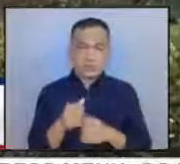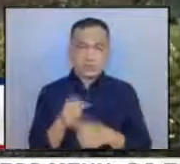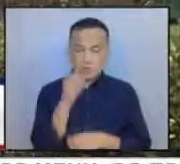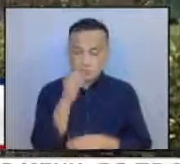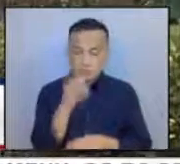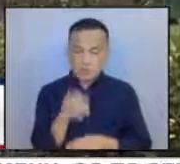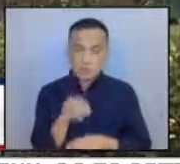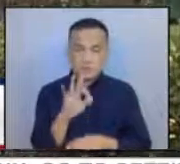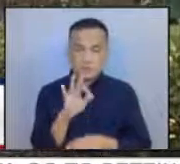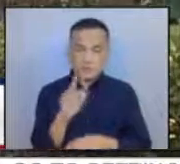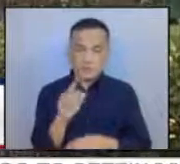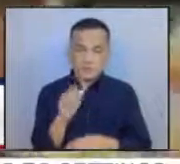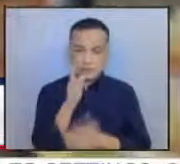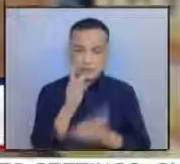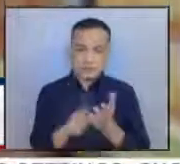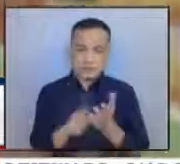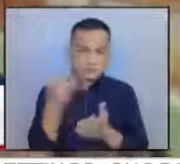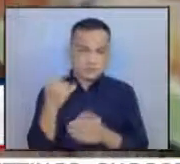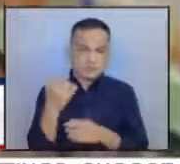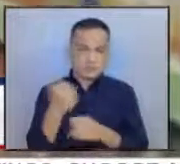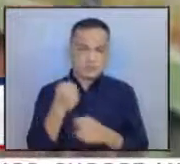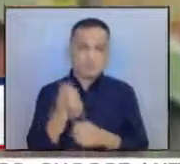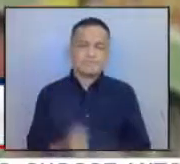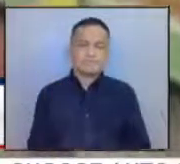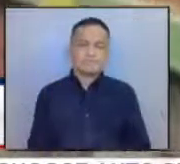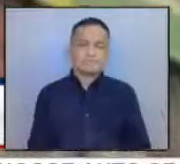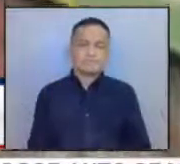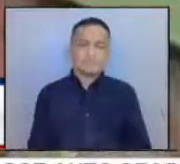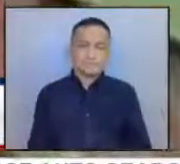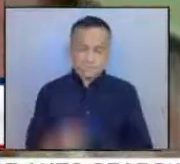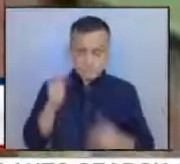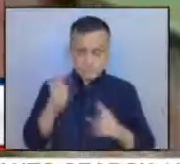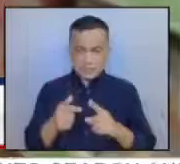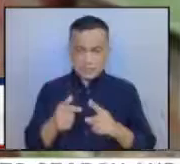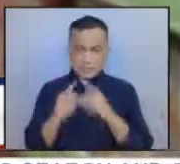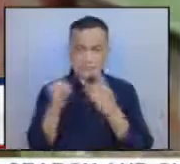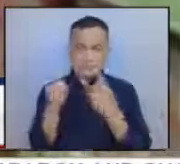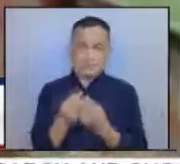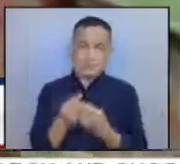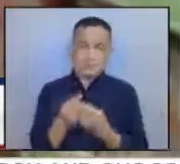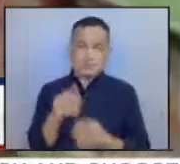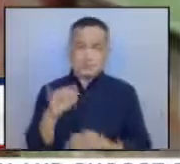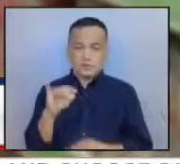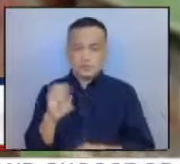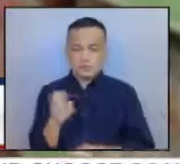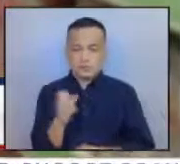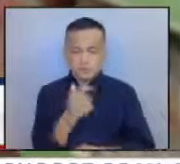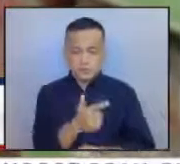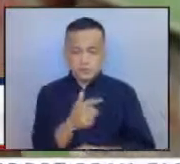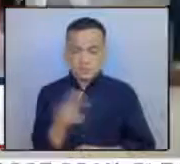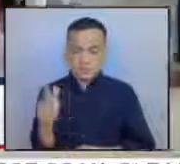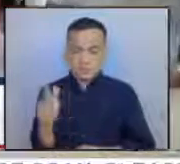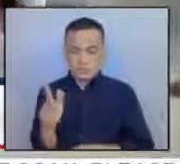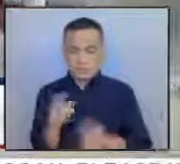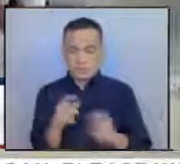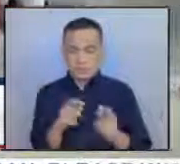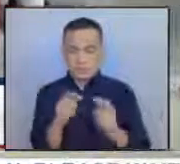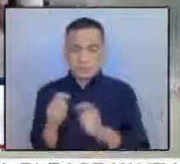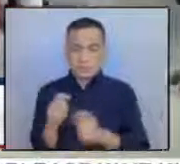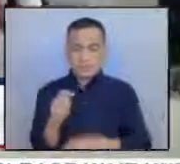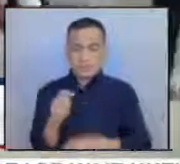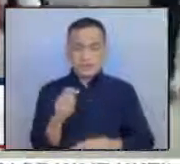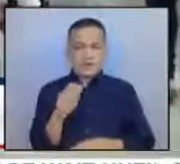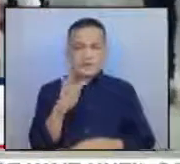FDA Circular noong nakaraang taon. Target ng kagawaran hanggang sa June 2023 na trans fat free ang mga